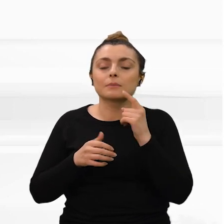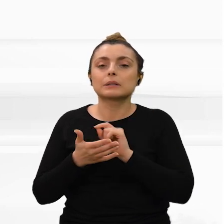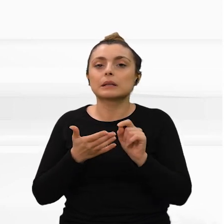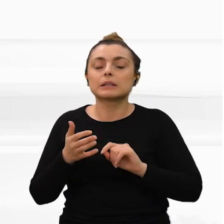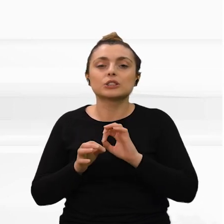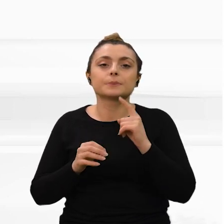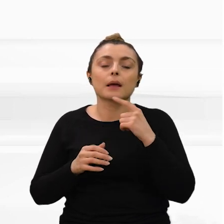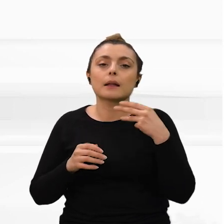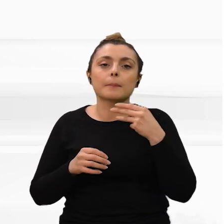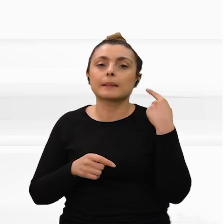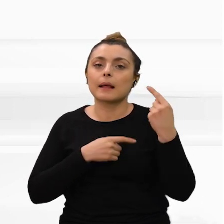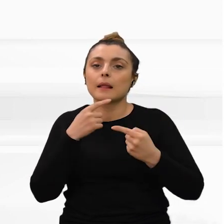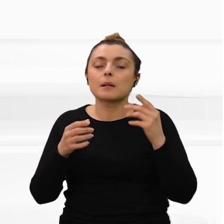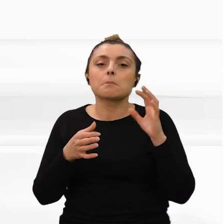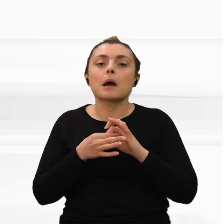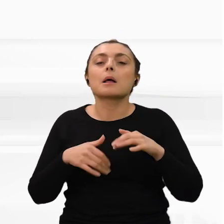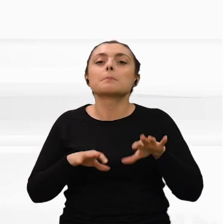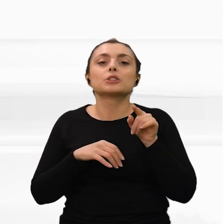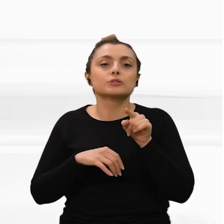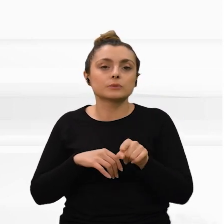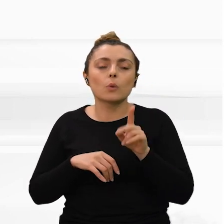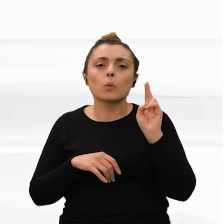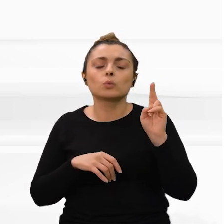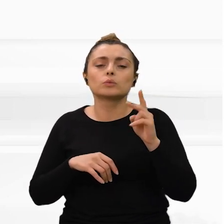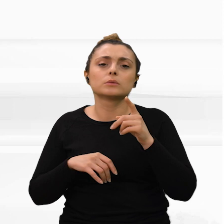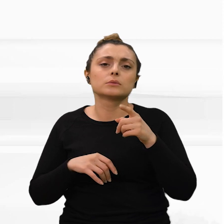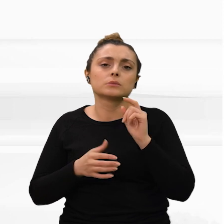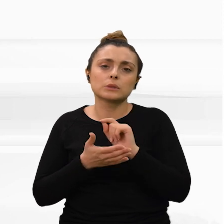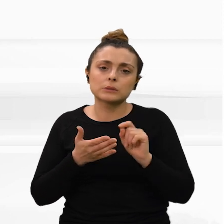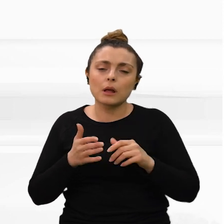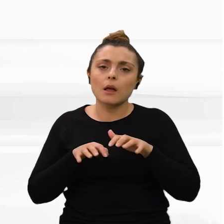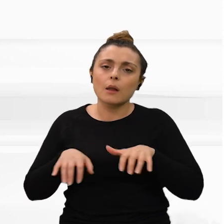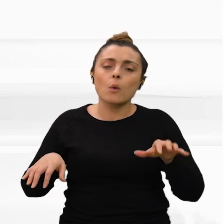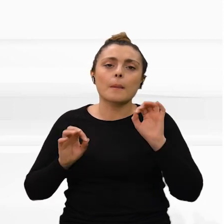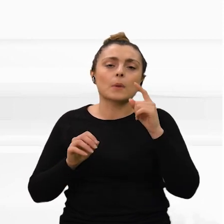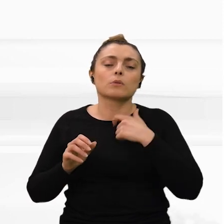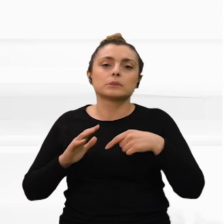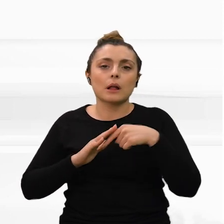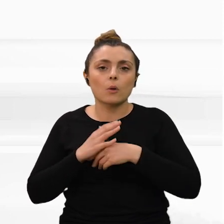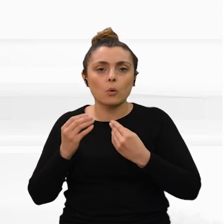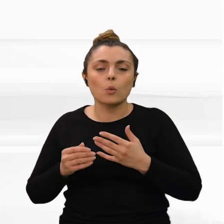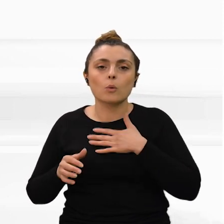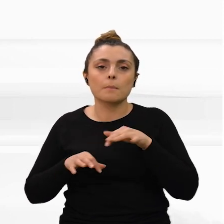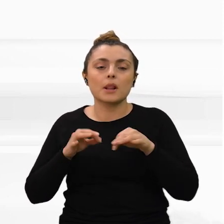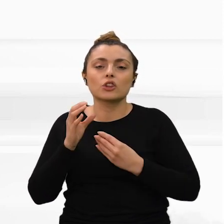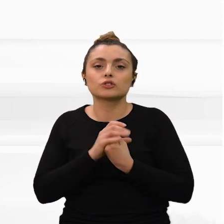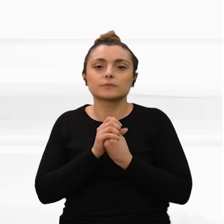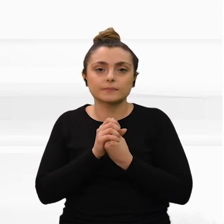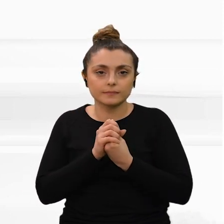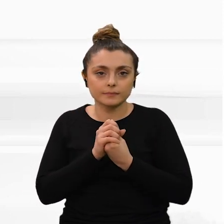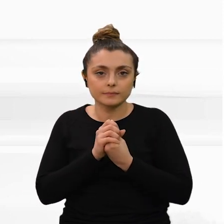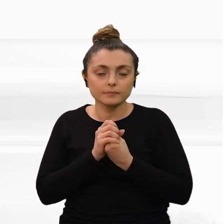bakalım yazarım hiçbir edebiyat geleneği oy kullanmayı şı onu Çağdaş yazarlardan ayıran önemli bir özellik olarak ön plana